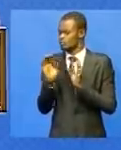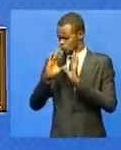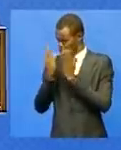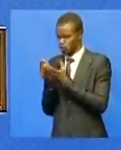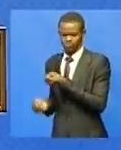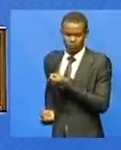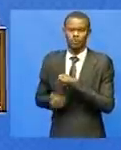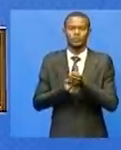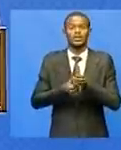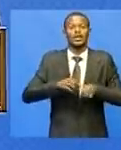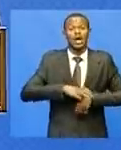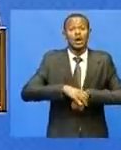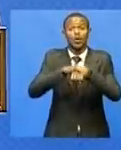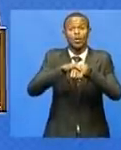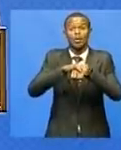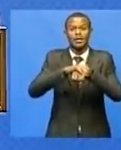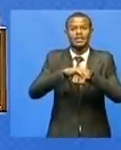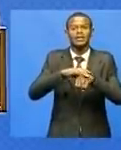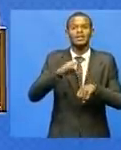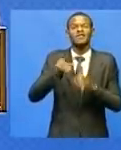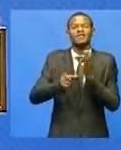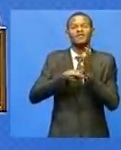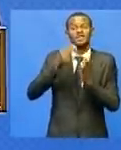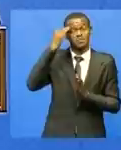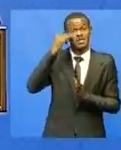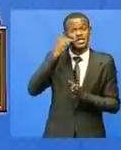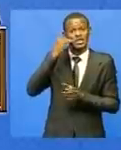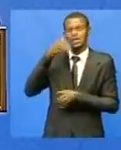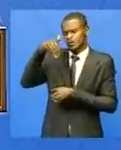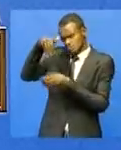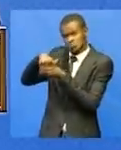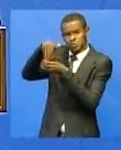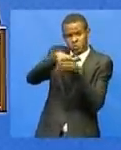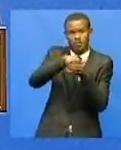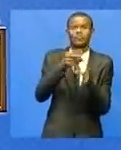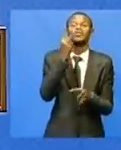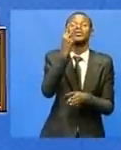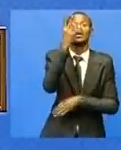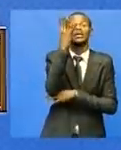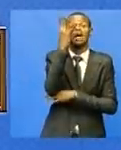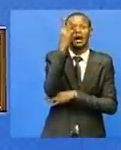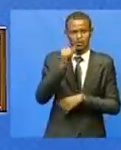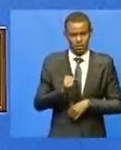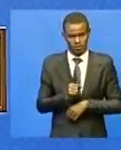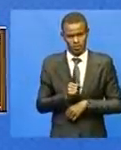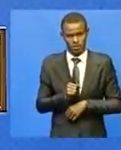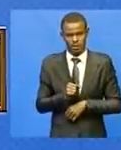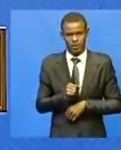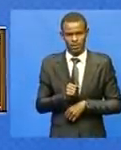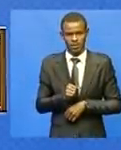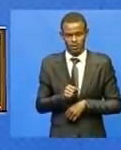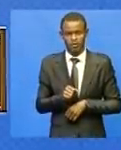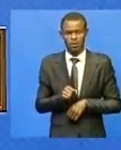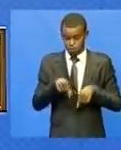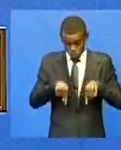Développement durable, à planter au moins 2 arbres ce samedi 5 juin 2021. Pour un meilleur